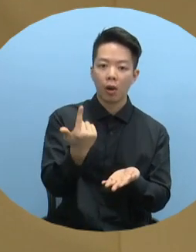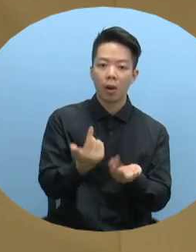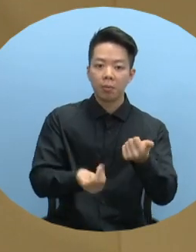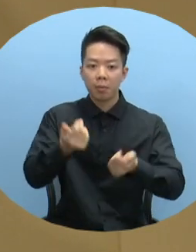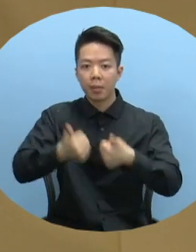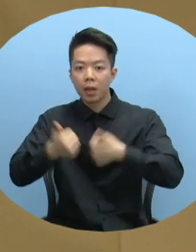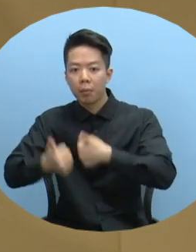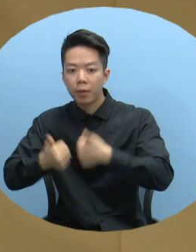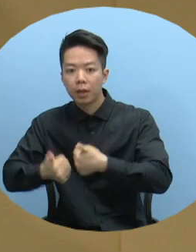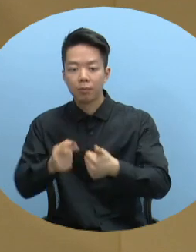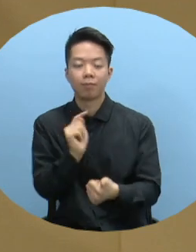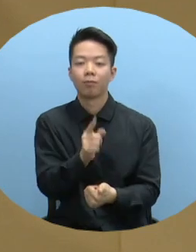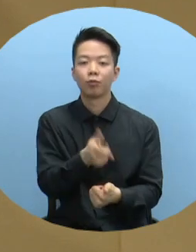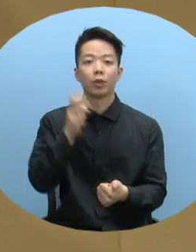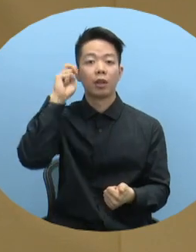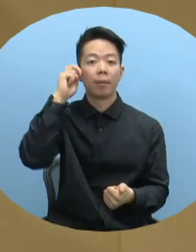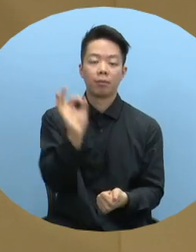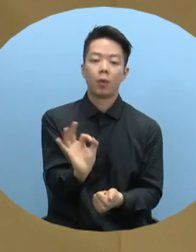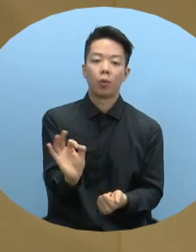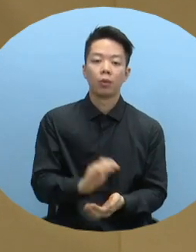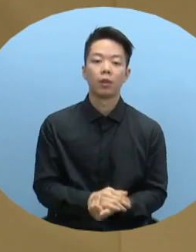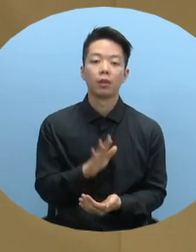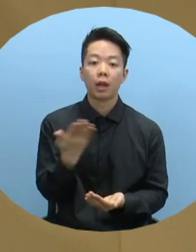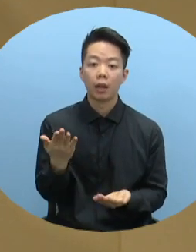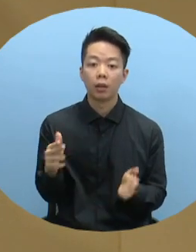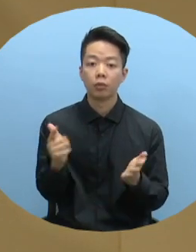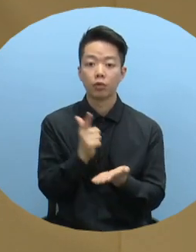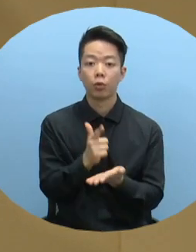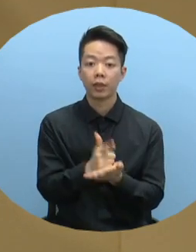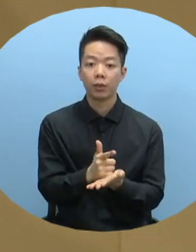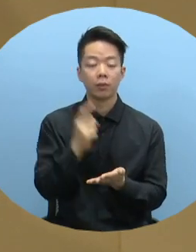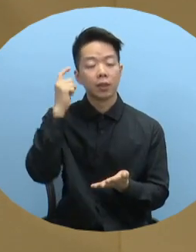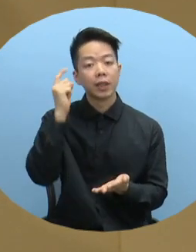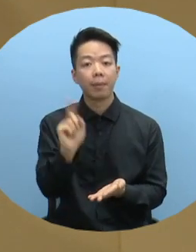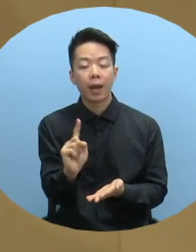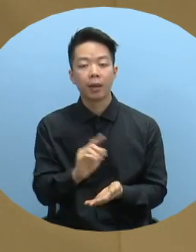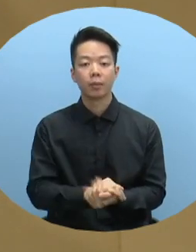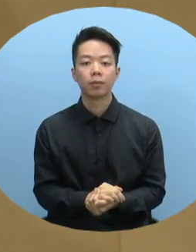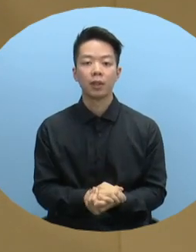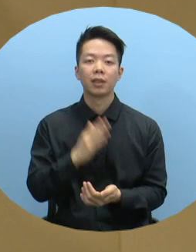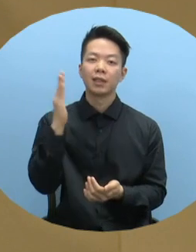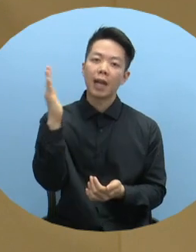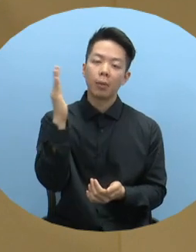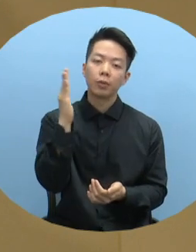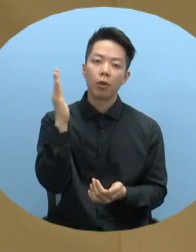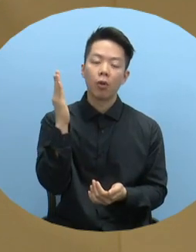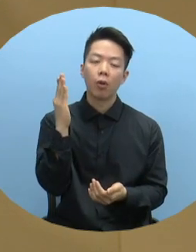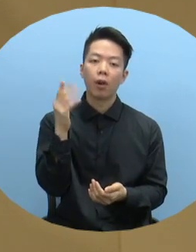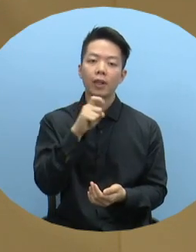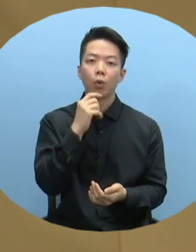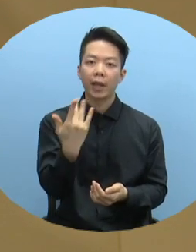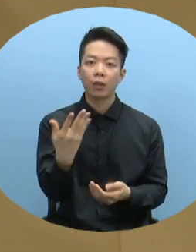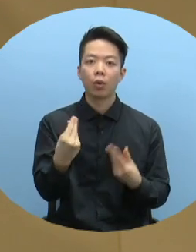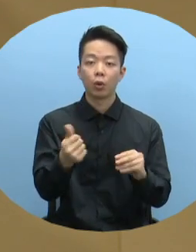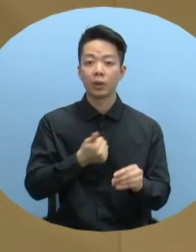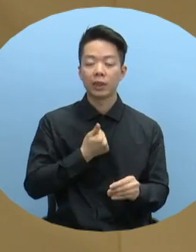較。我哋都冇諗過咁做。但係的而且確，我哋係要知道老師即係大約個數目，因為我哋同